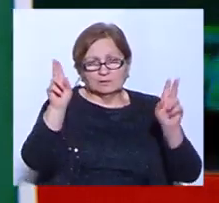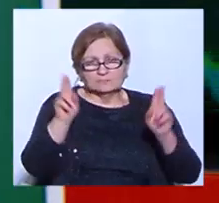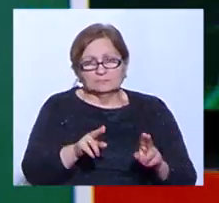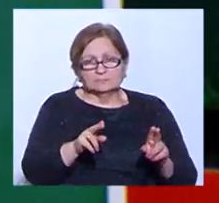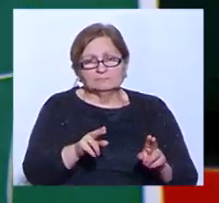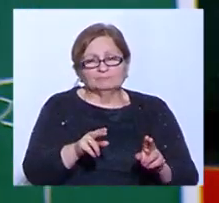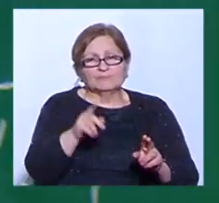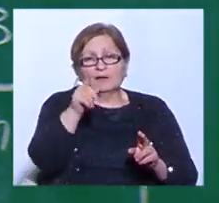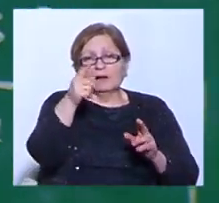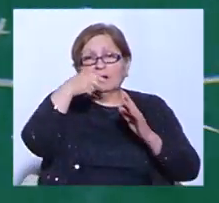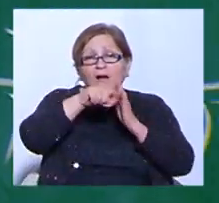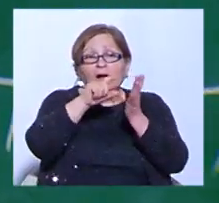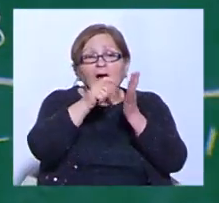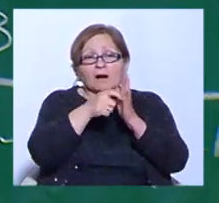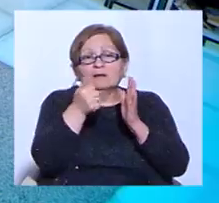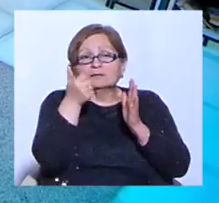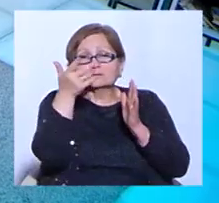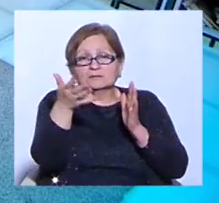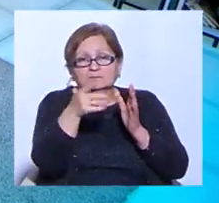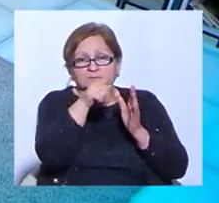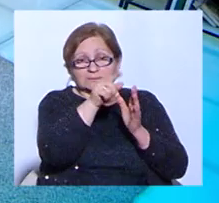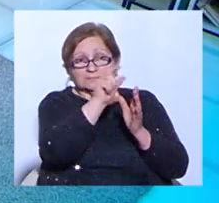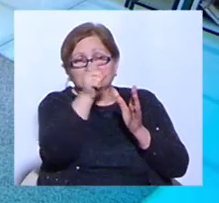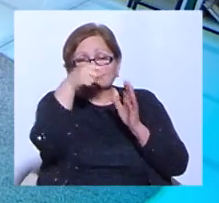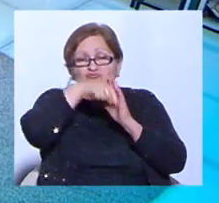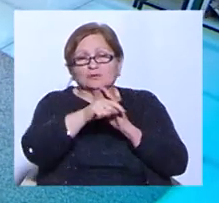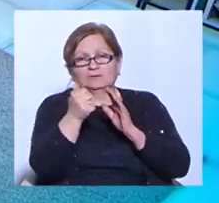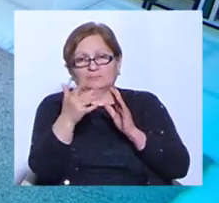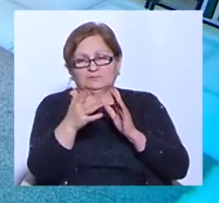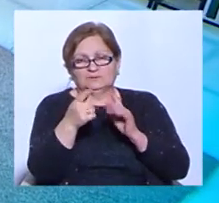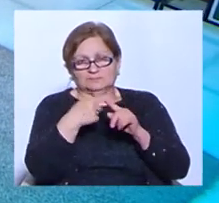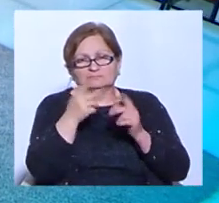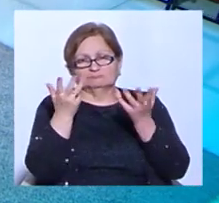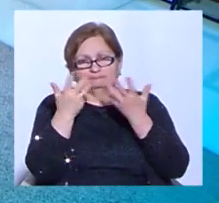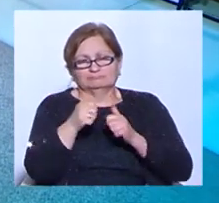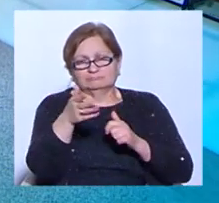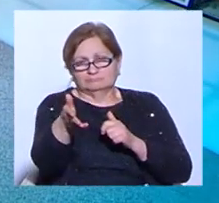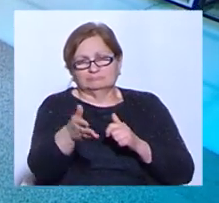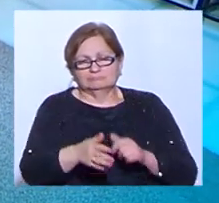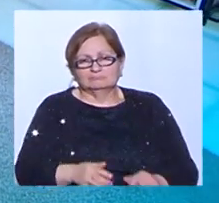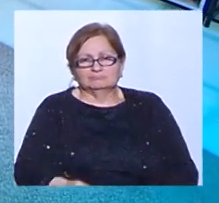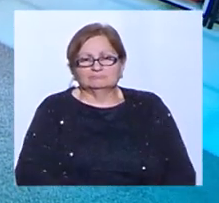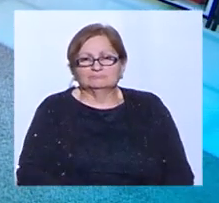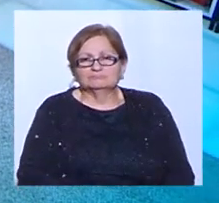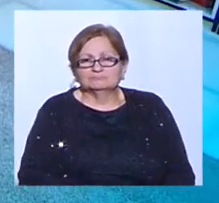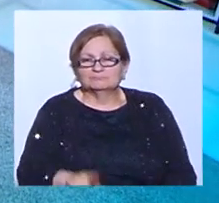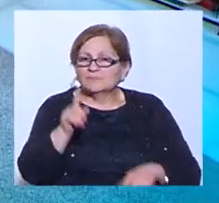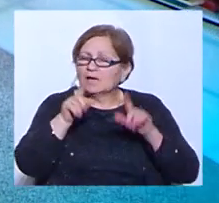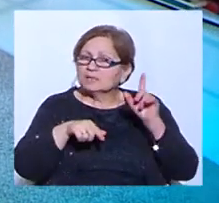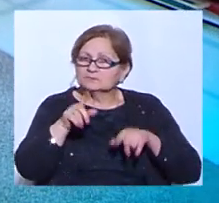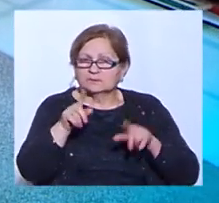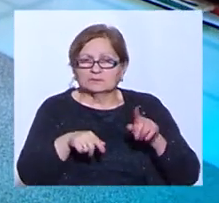ექსკუთხედების რაოდენობას. ახლა ცოტა მათემატიკიდან გადახვევას გავაკეთებ და გეტყვით ესეთ რამეს, რომ